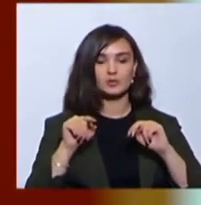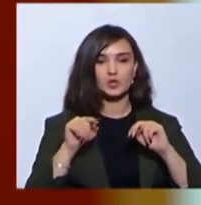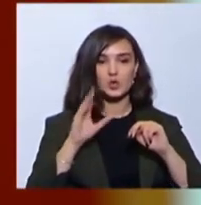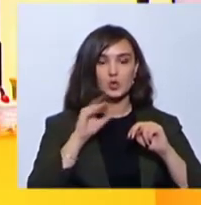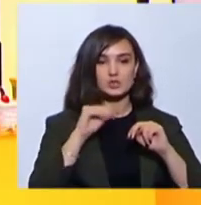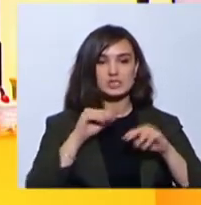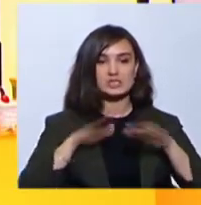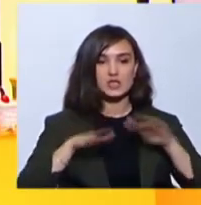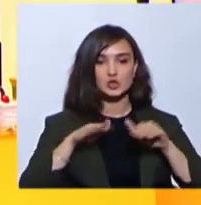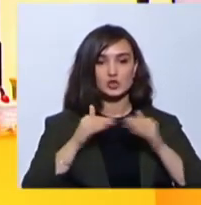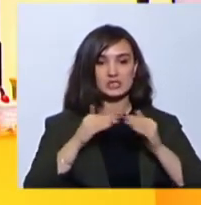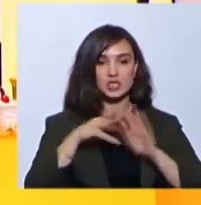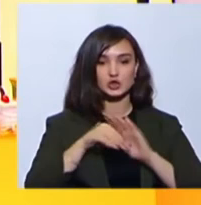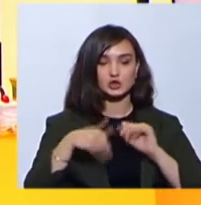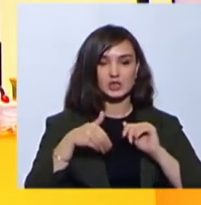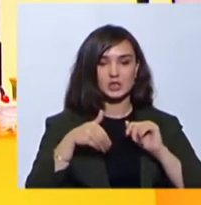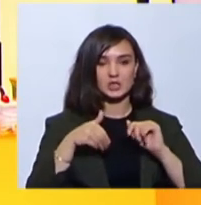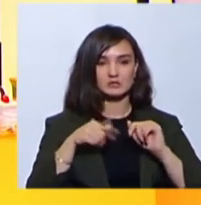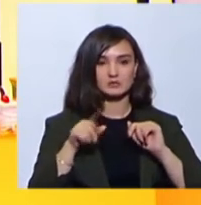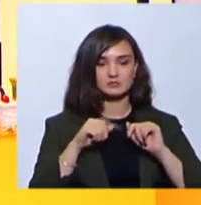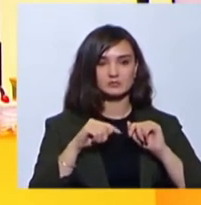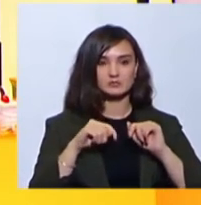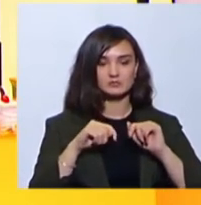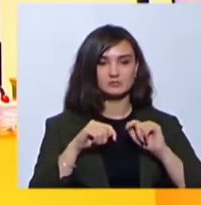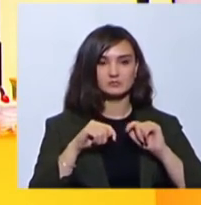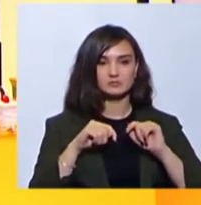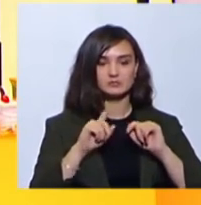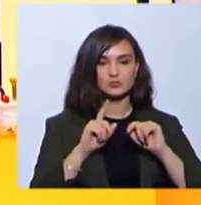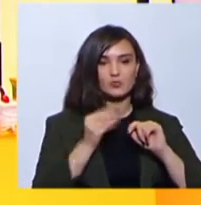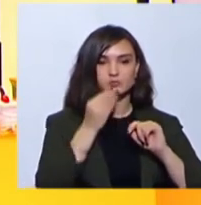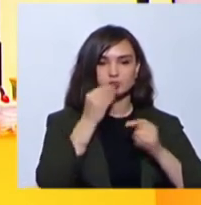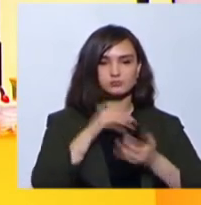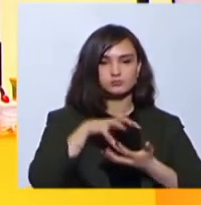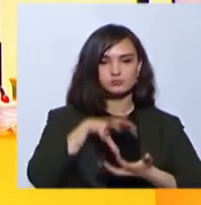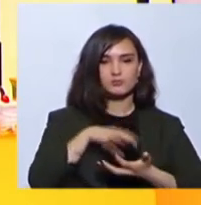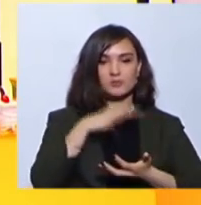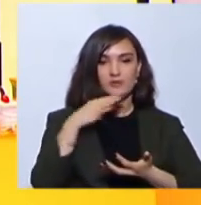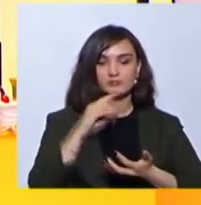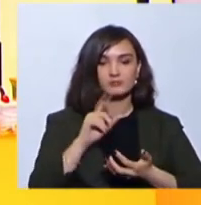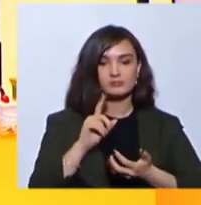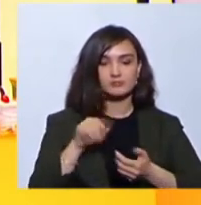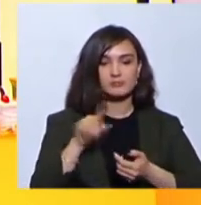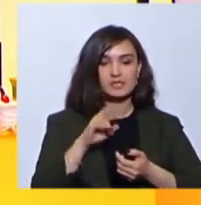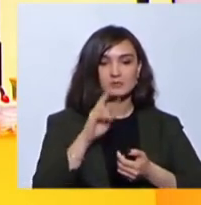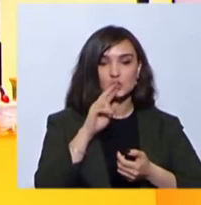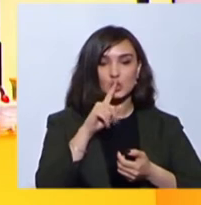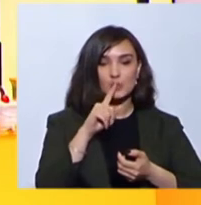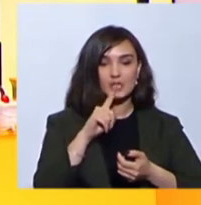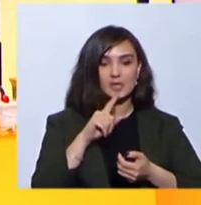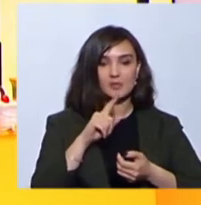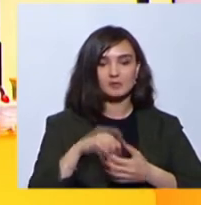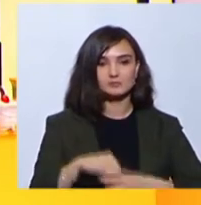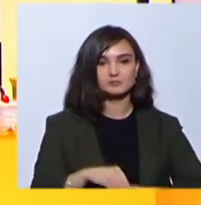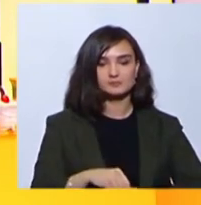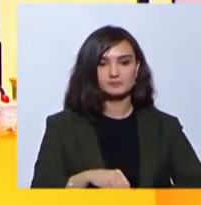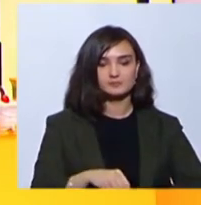კი, როდესაც სასწორი არ გაქვთ, რა თქმა უნდა, ცდუნება და იმისა, რომ გავზარდოთ ულუფა გასაგებია, მაგრამ ცდომილება